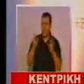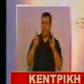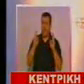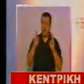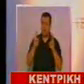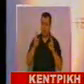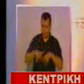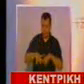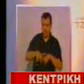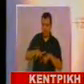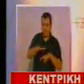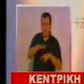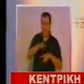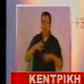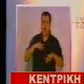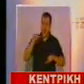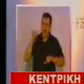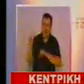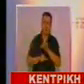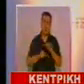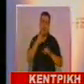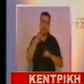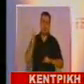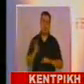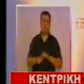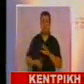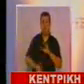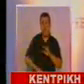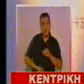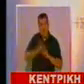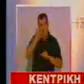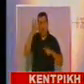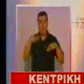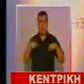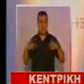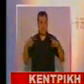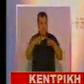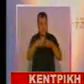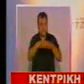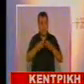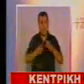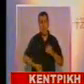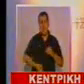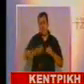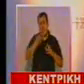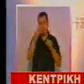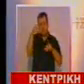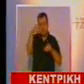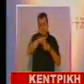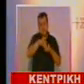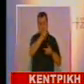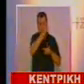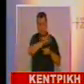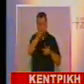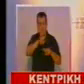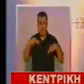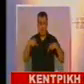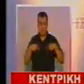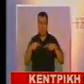παραμονές μιας πολυπόθητης αλλαγής από μια νέα κυβέρνηση, από ένα νέο κυβερνητικό σχήμα.